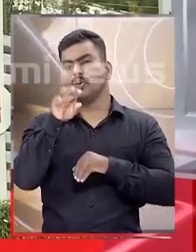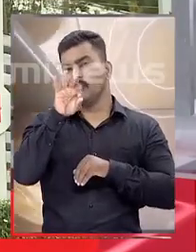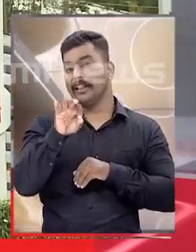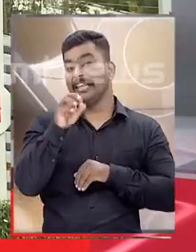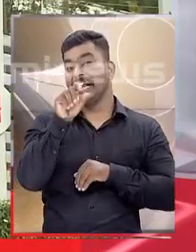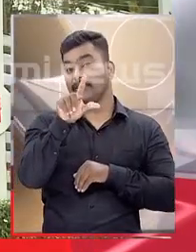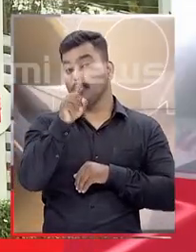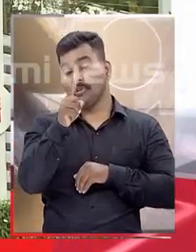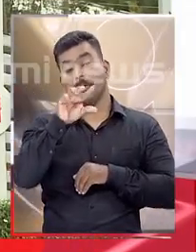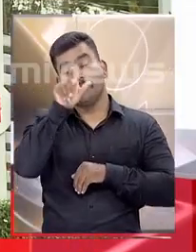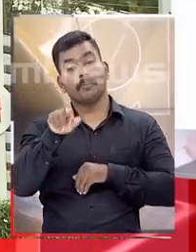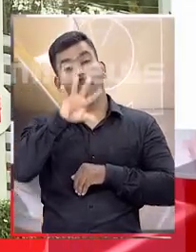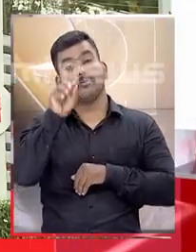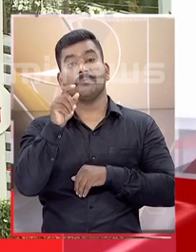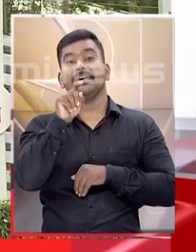7 പേരായി.